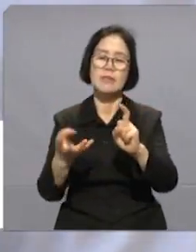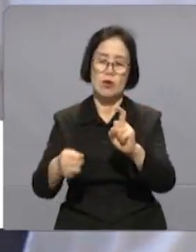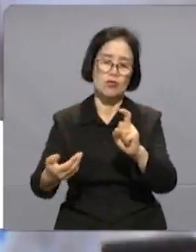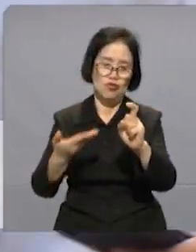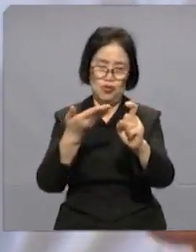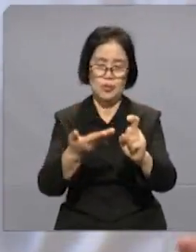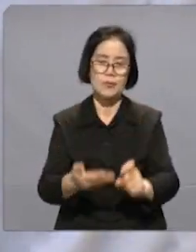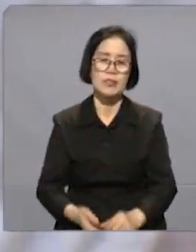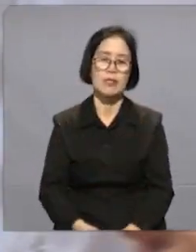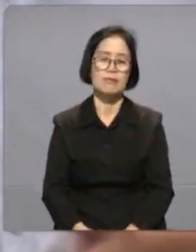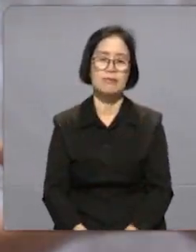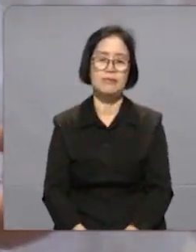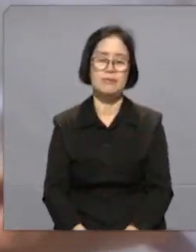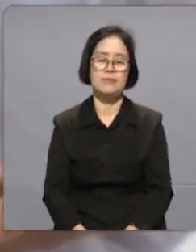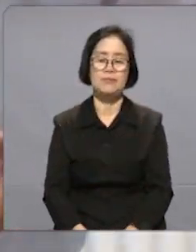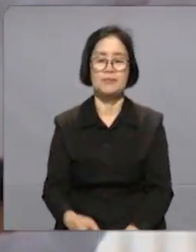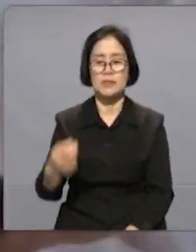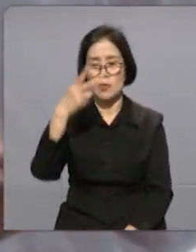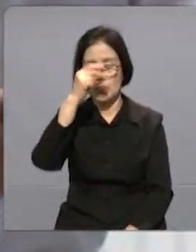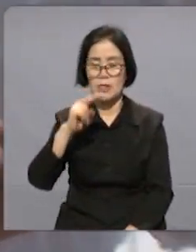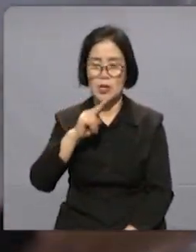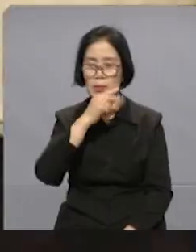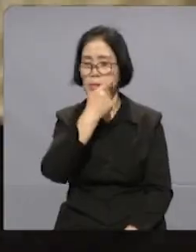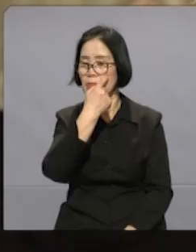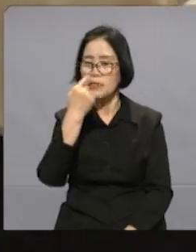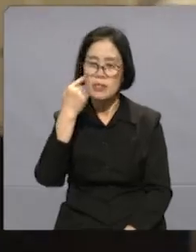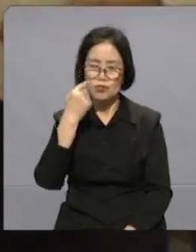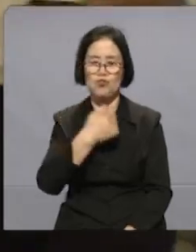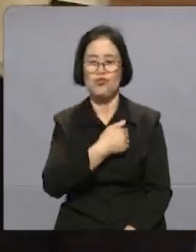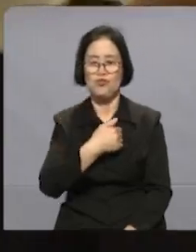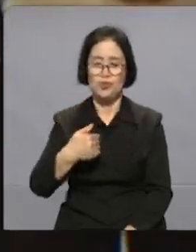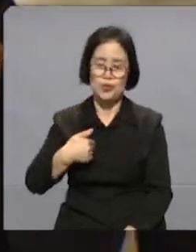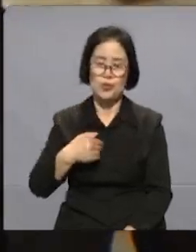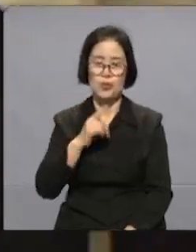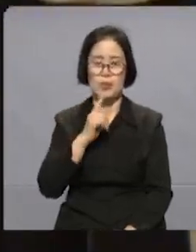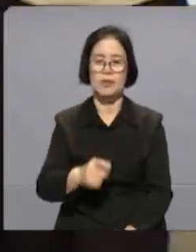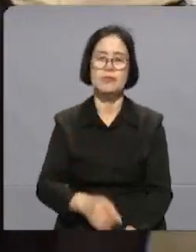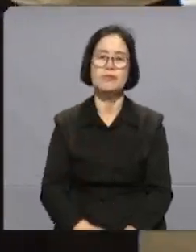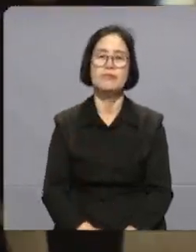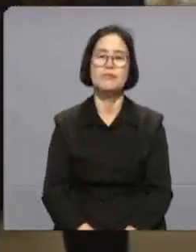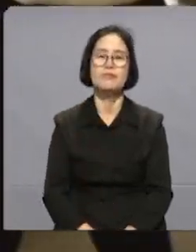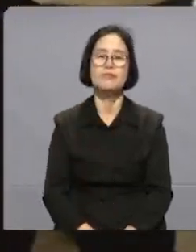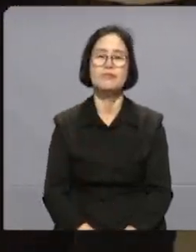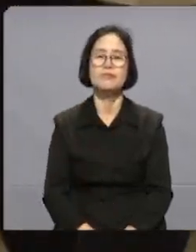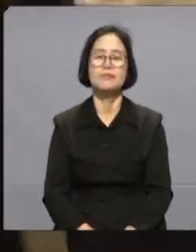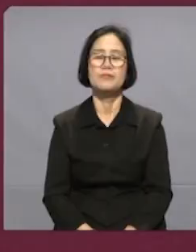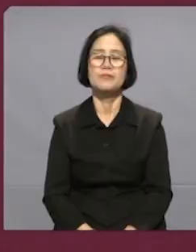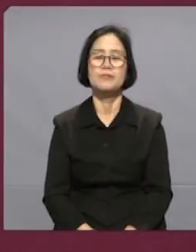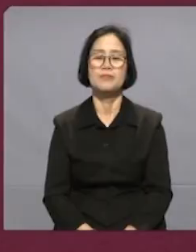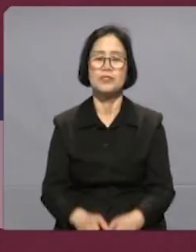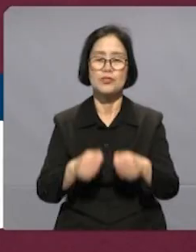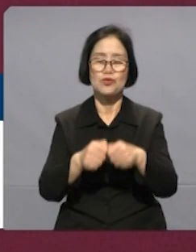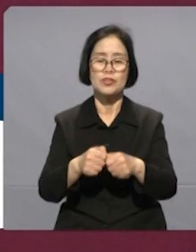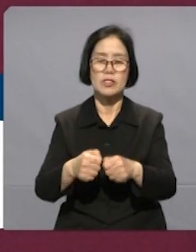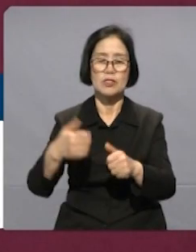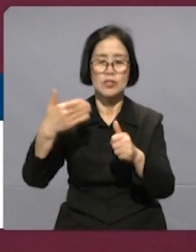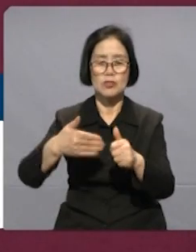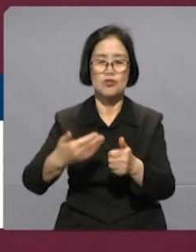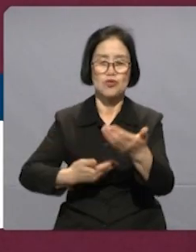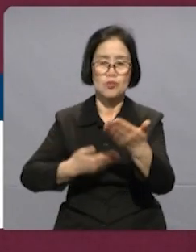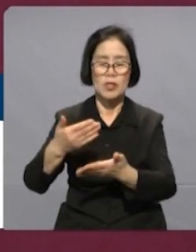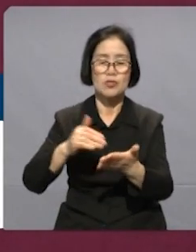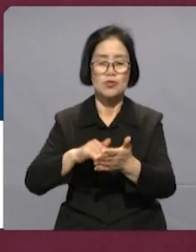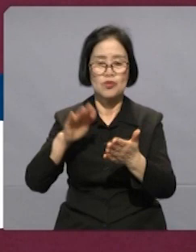인물입니다. 검찰은 혐의를 입증할 증거가 충분하다고 보고 있습니다. 구체적인 청탁을 주고받은